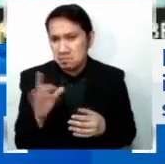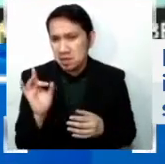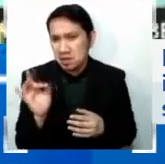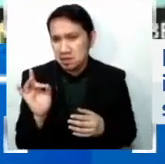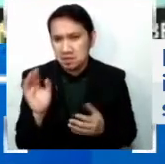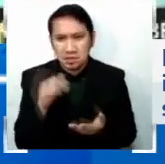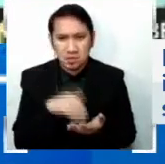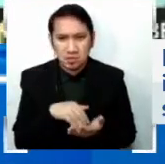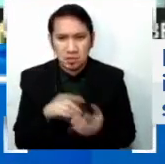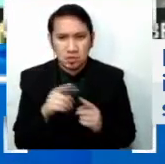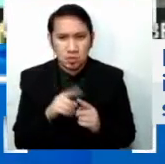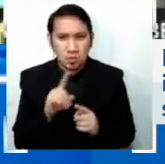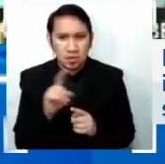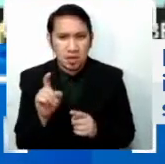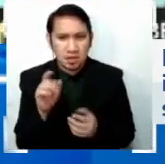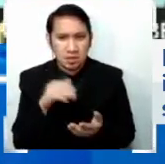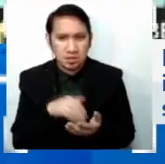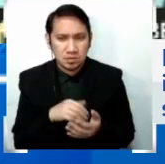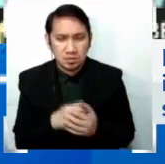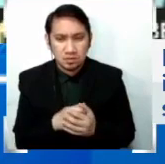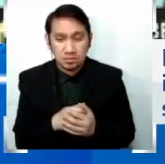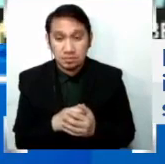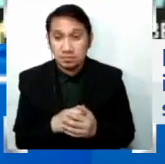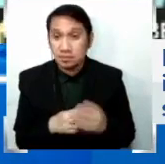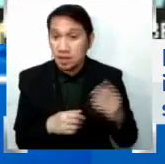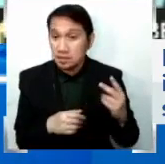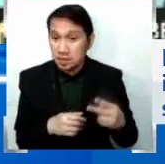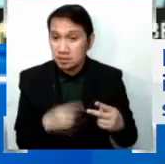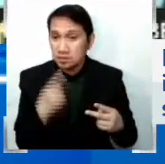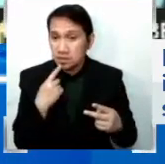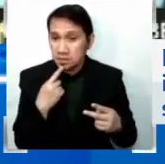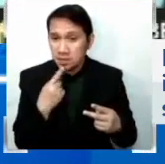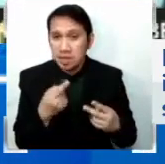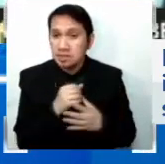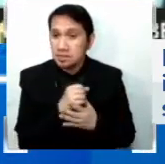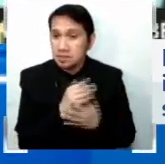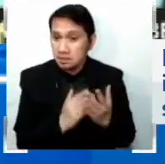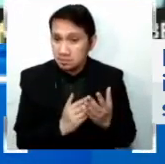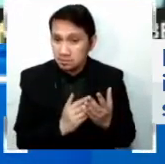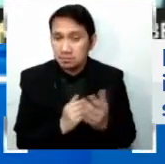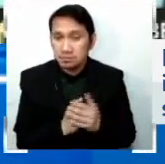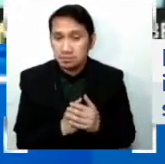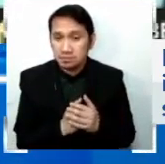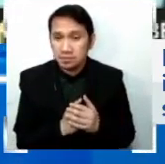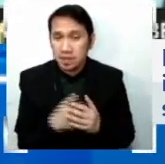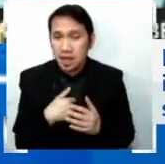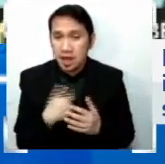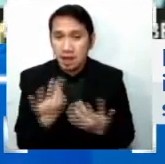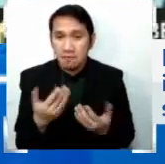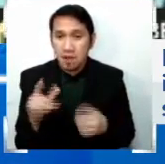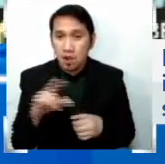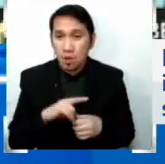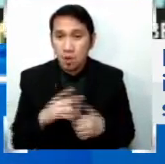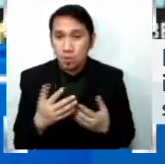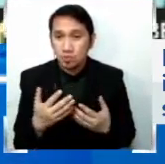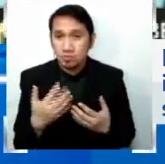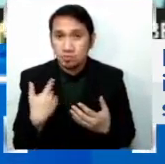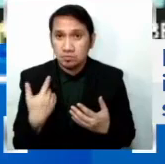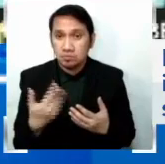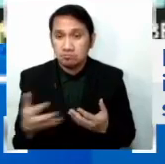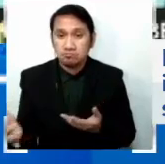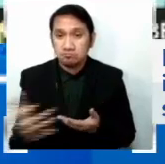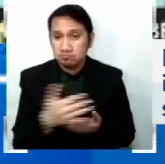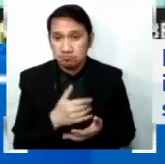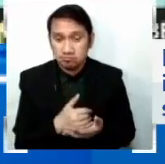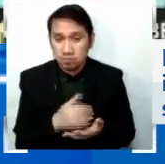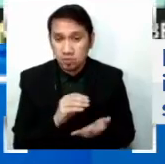to 100,000. Second, some of the loan that I had, the loan collectibles I had was